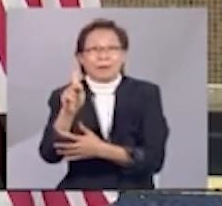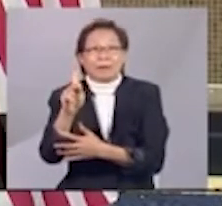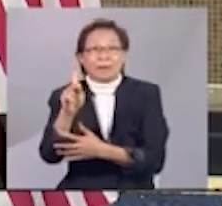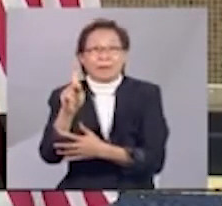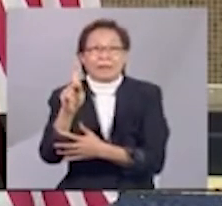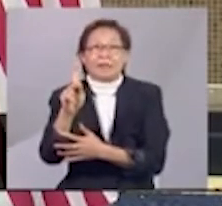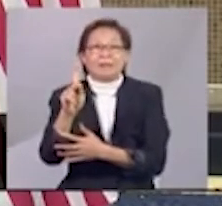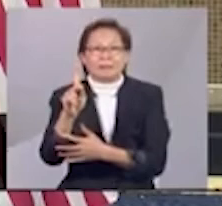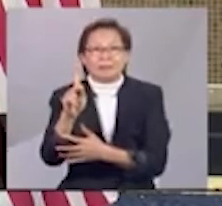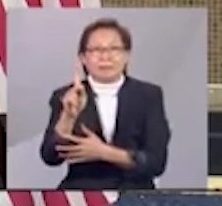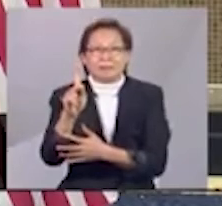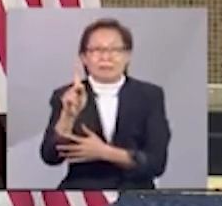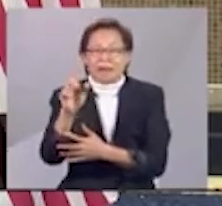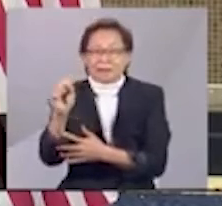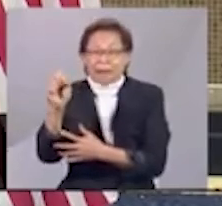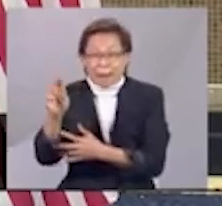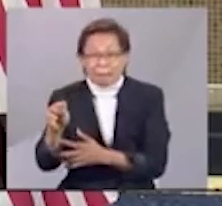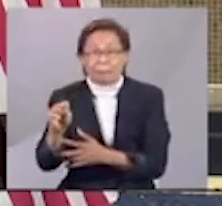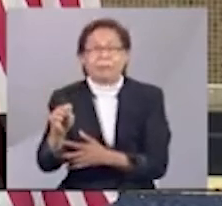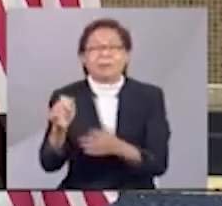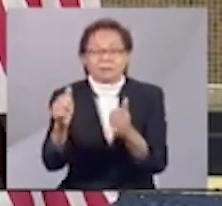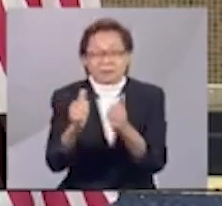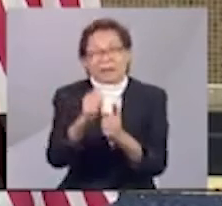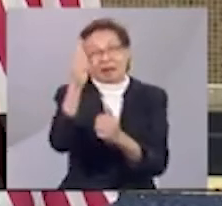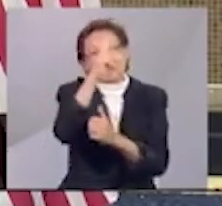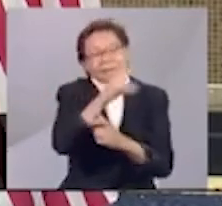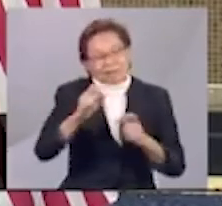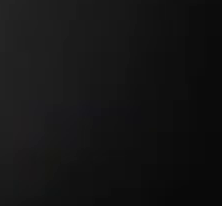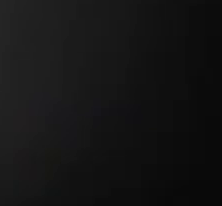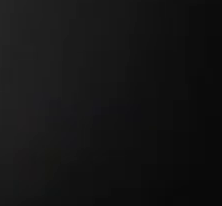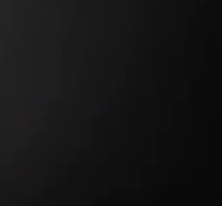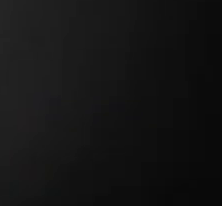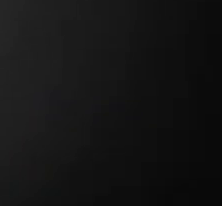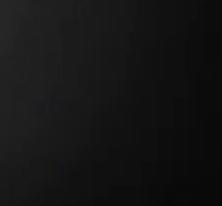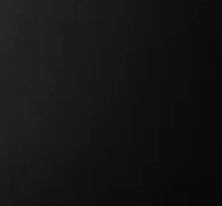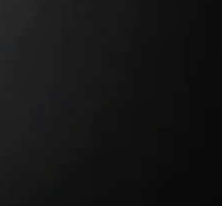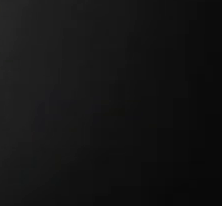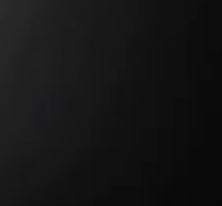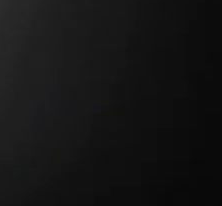sektor swasta dan sektor awam yang berkaitan